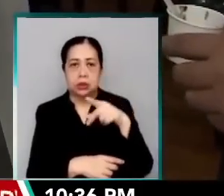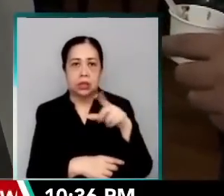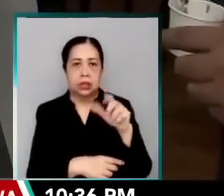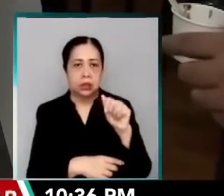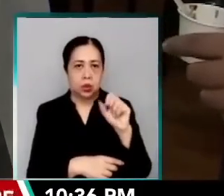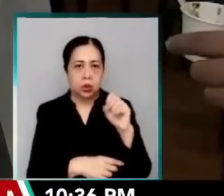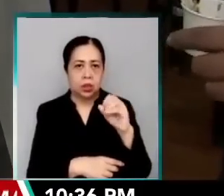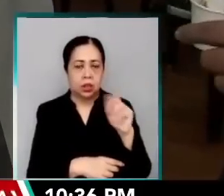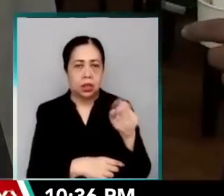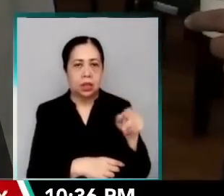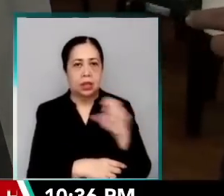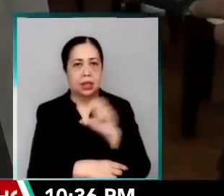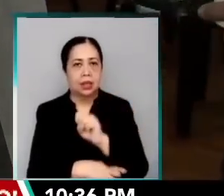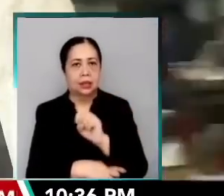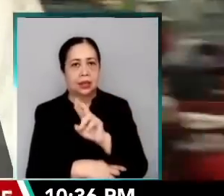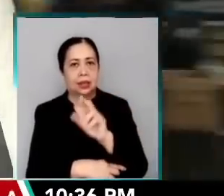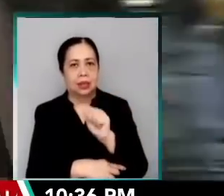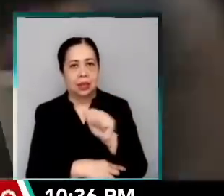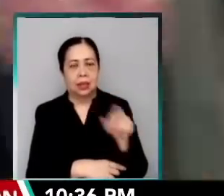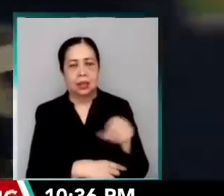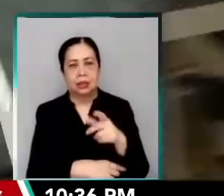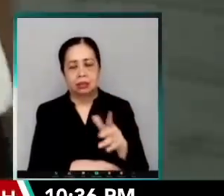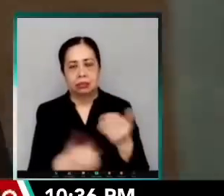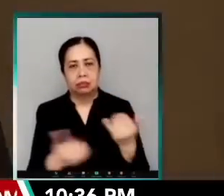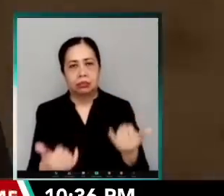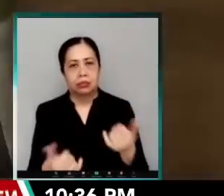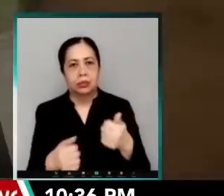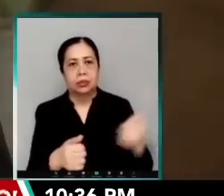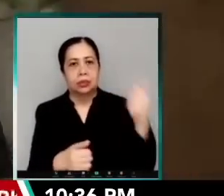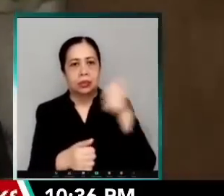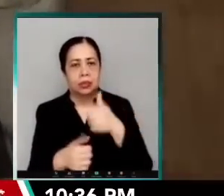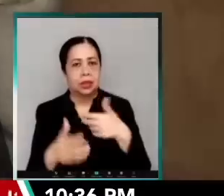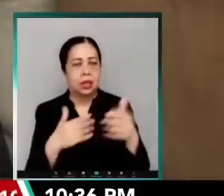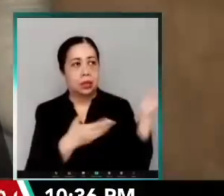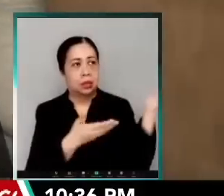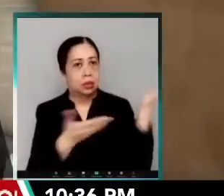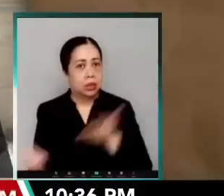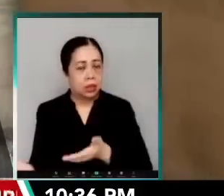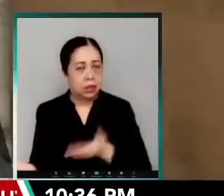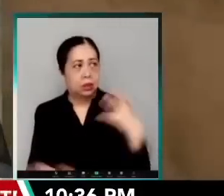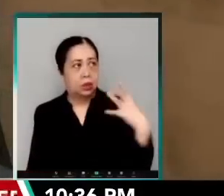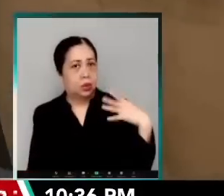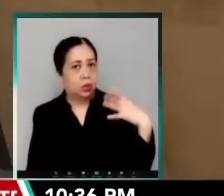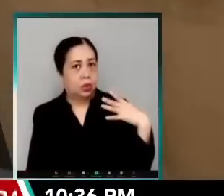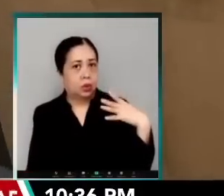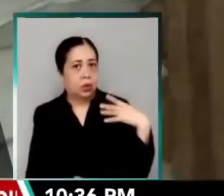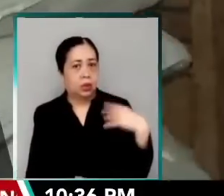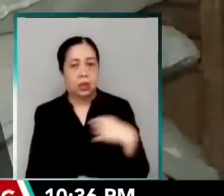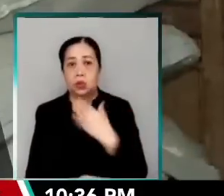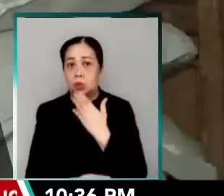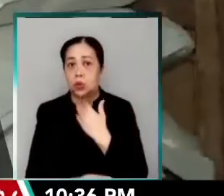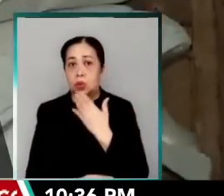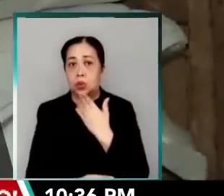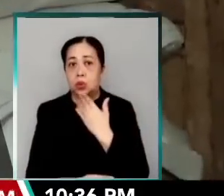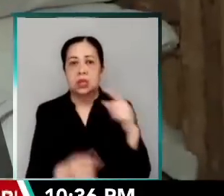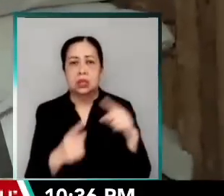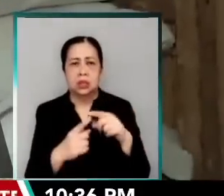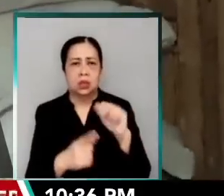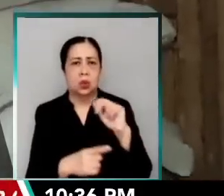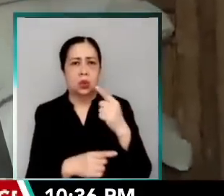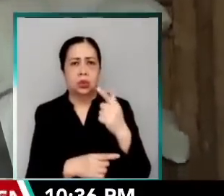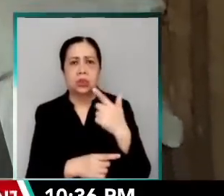Sugar Regulatory Administration o SRA, kahit dumating ang mga hinihintay pang supply ng asukal, hanggang August 31 na lang